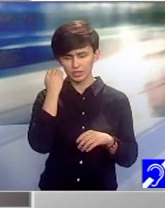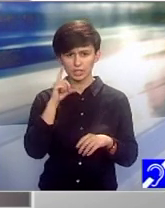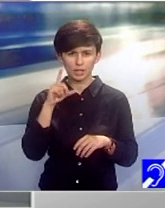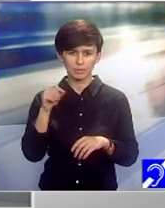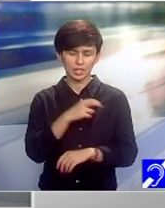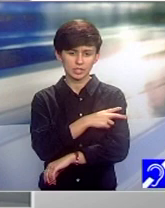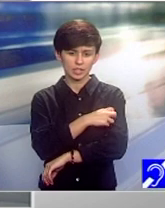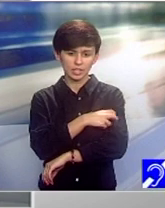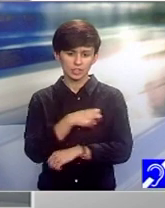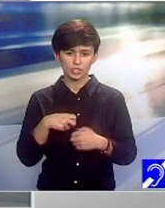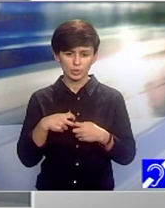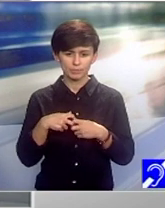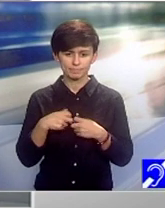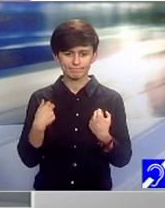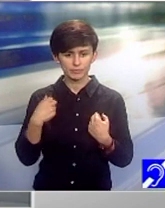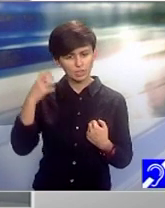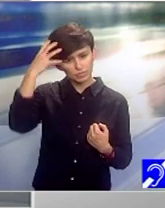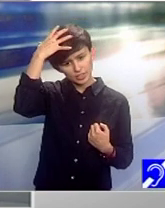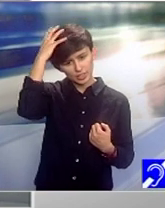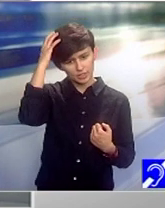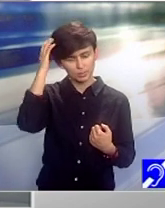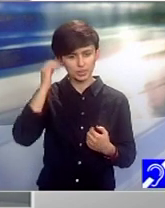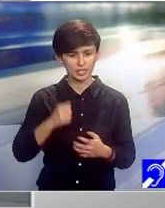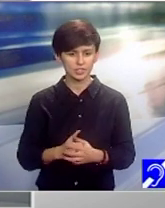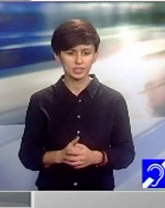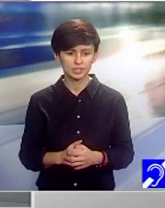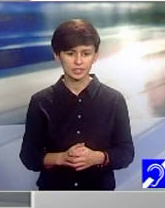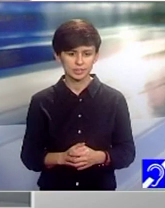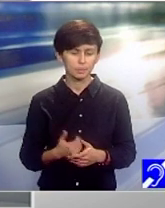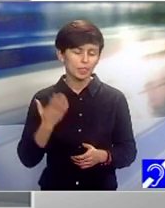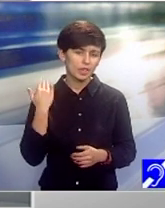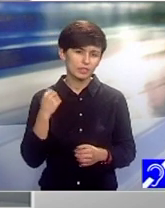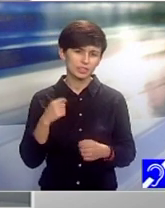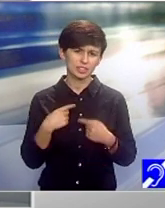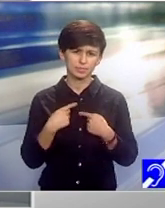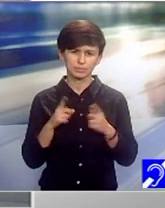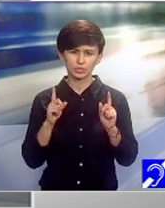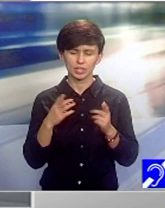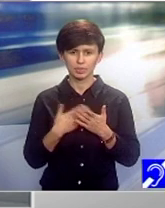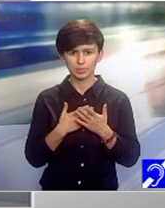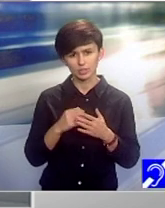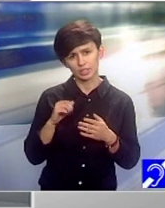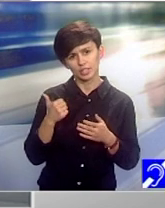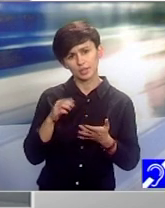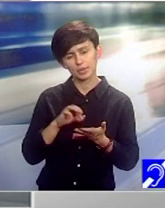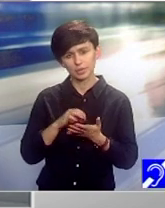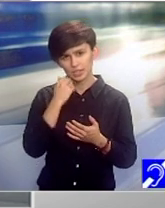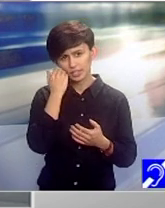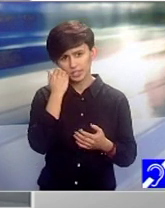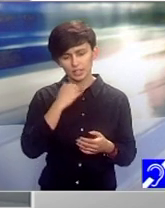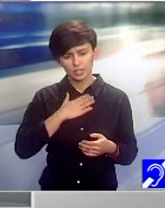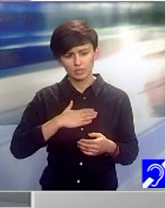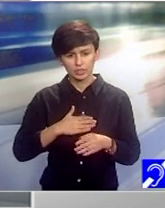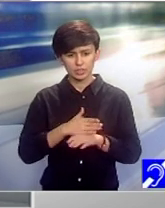internat. Și a fost ciudat, deoarece prima dată când am vrut să intru în